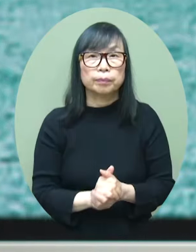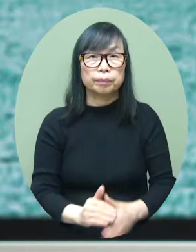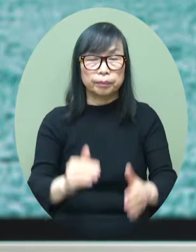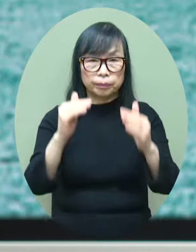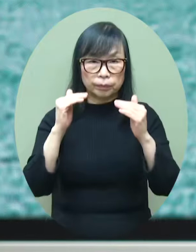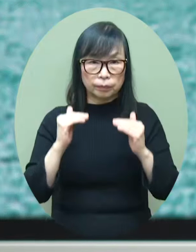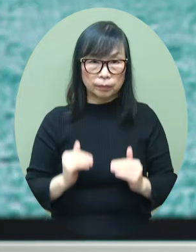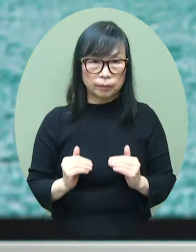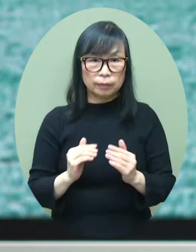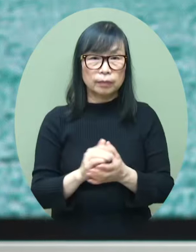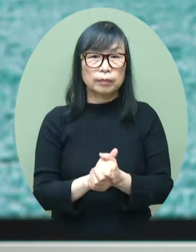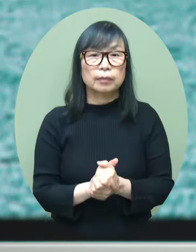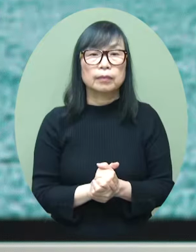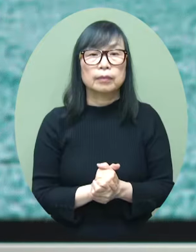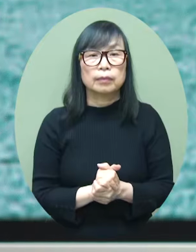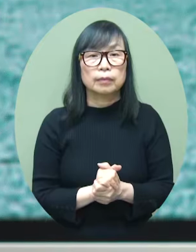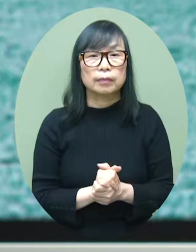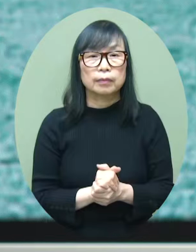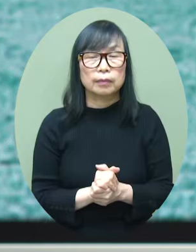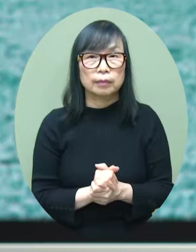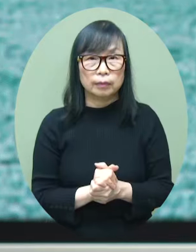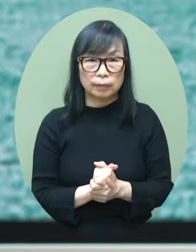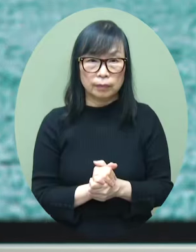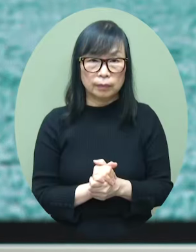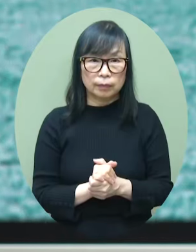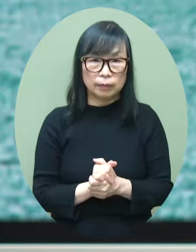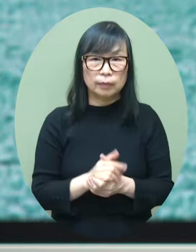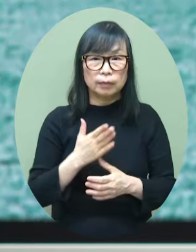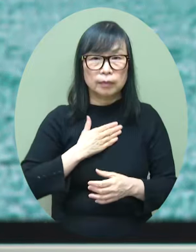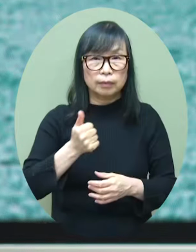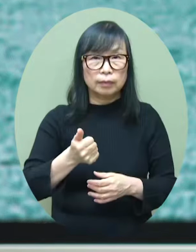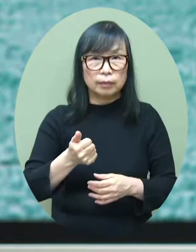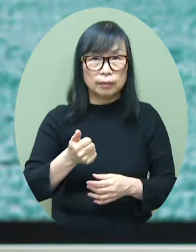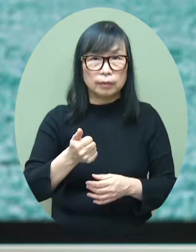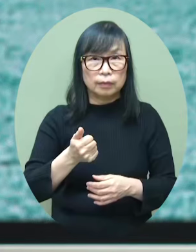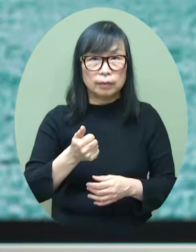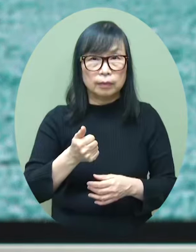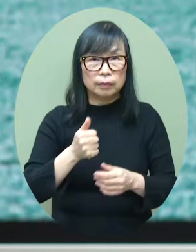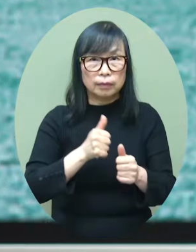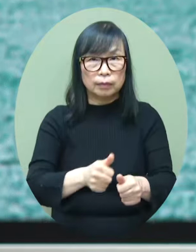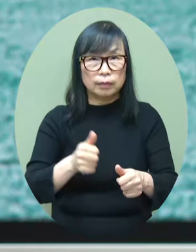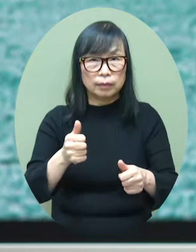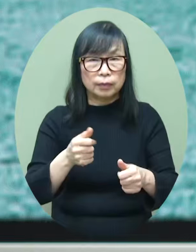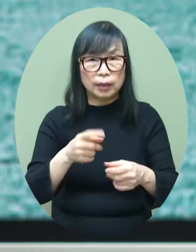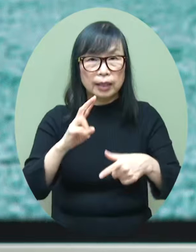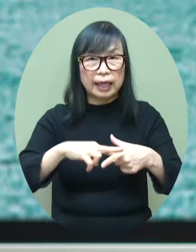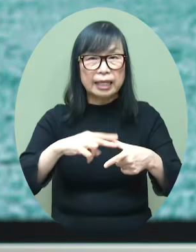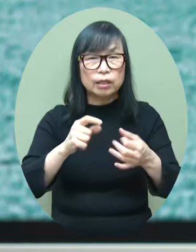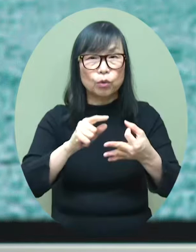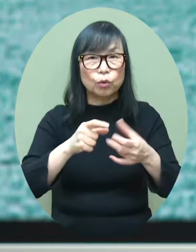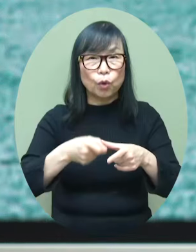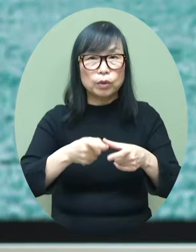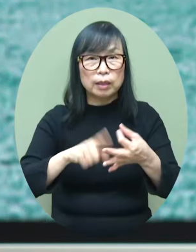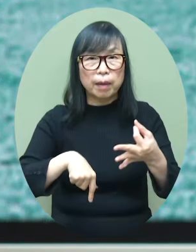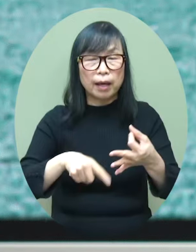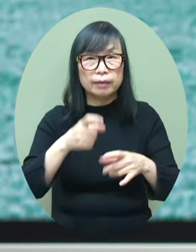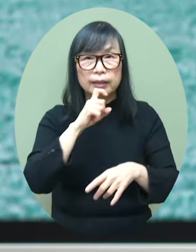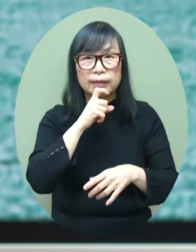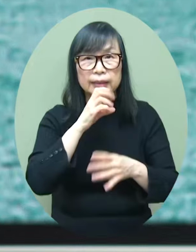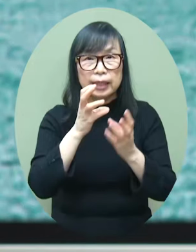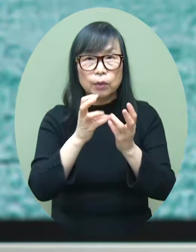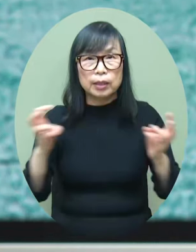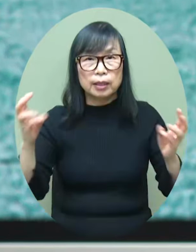位，嗰位男士啊， 你好，兩位醫生，跟進翻太古城嘅情 況。介紹下自己代表傳媒機構。 有線電視嘅，